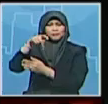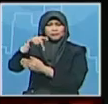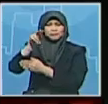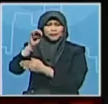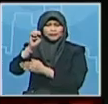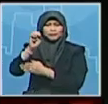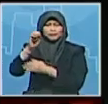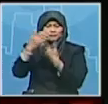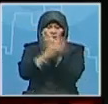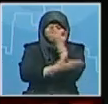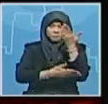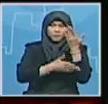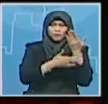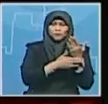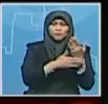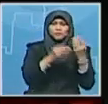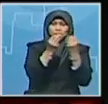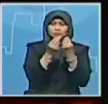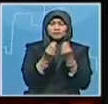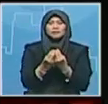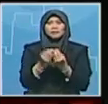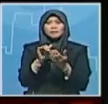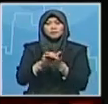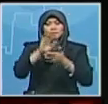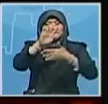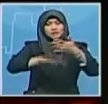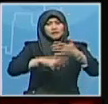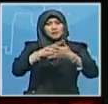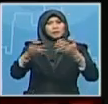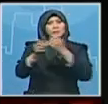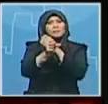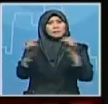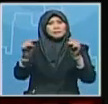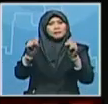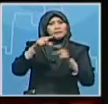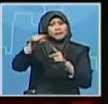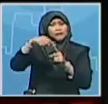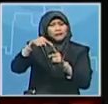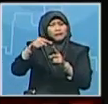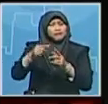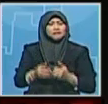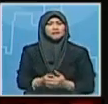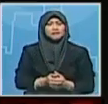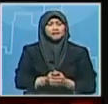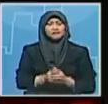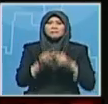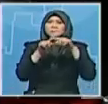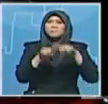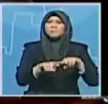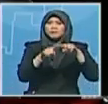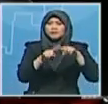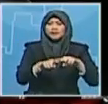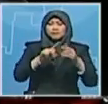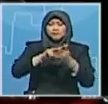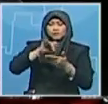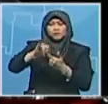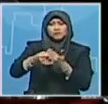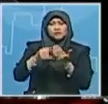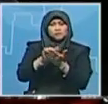ini, keseluruhan pakej itu akan dijadualkan siap pada bila? Bergantung bila projek itu